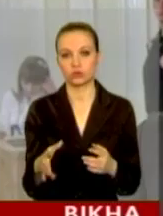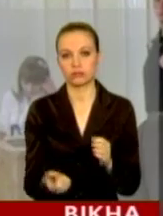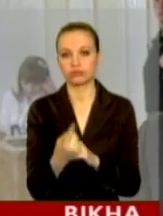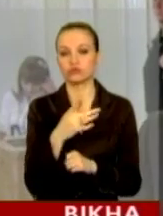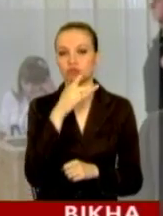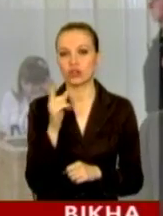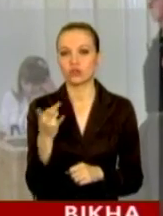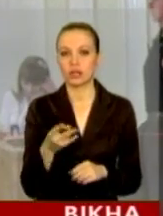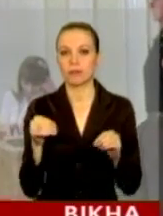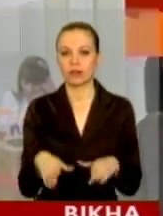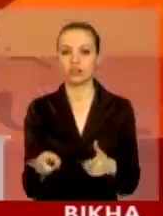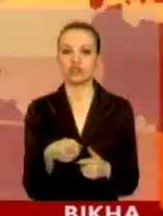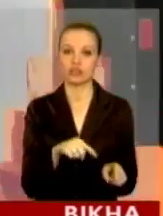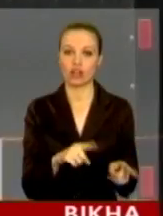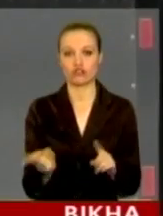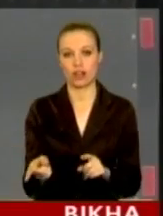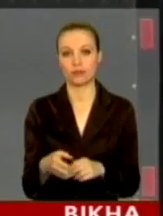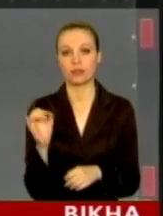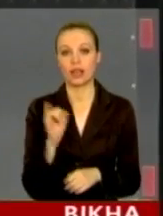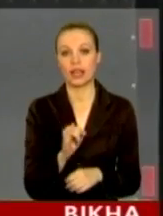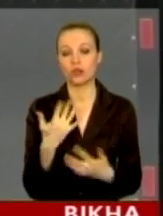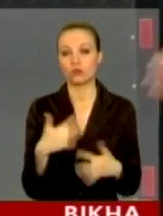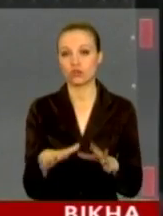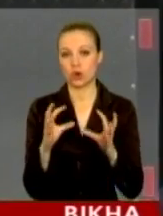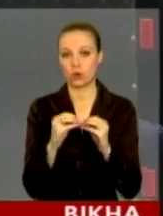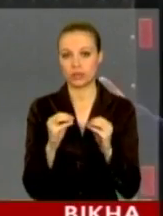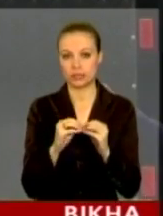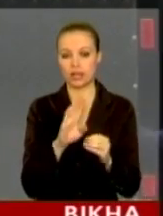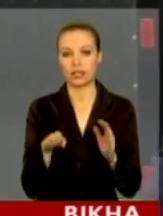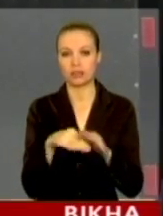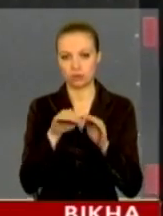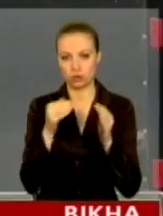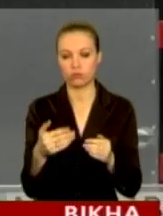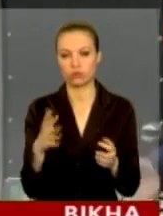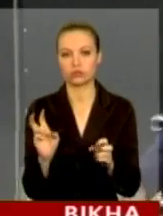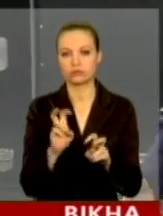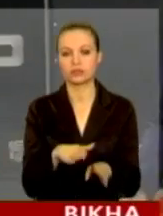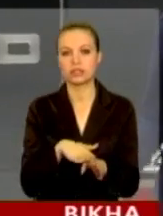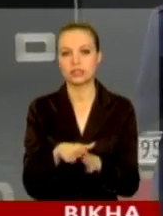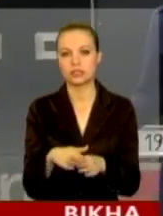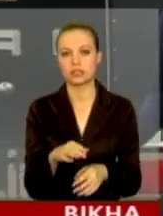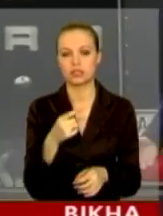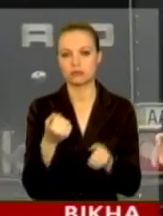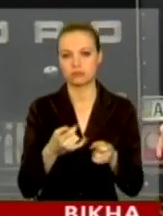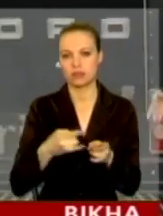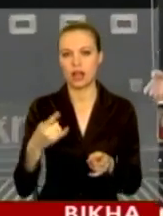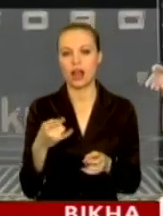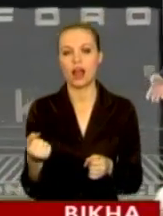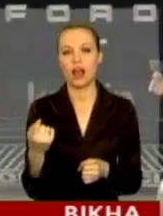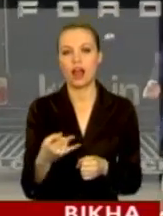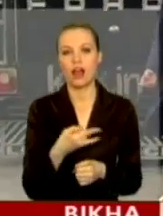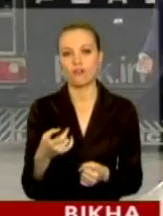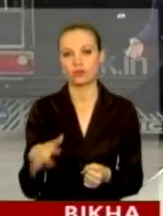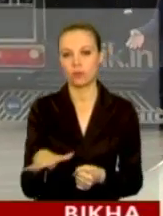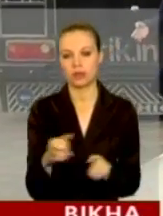було вирішувати чи так чи так і вже о 10тй Під куполом самовлаштувався цілий паркінг Автомайдан зібрав тут